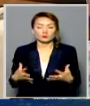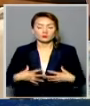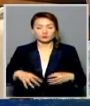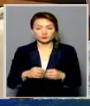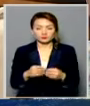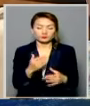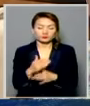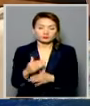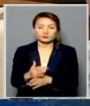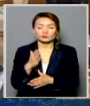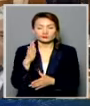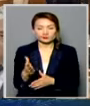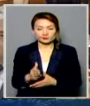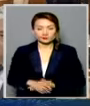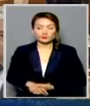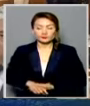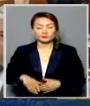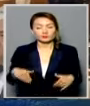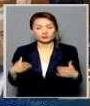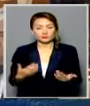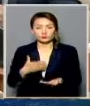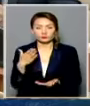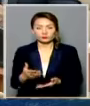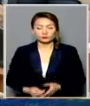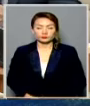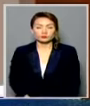нуждающемуся, оказывают социальные услуги, дают консультации.